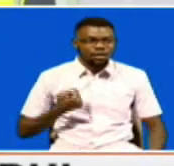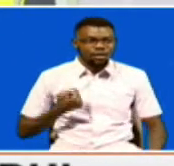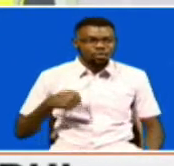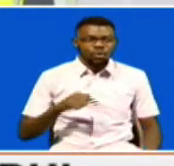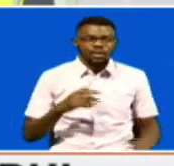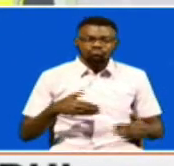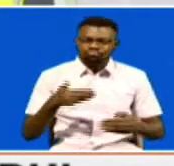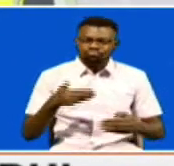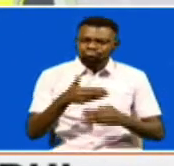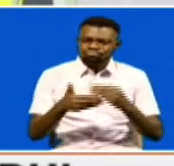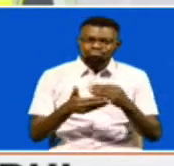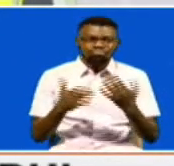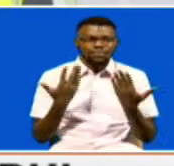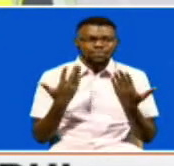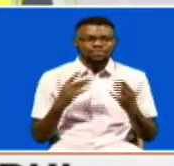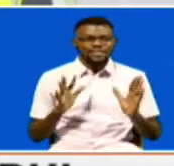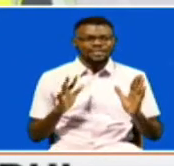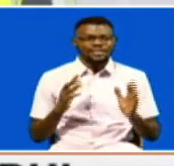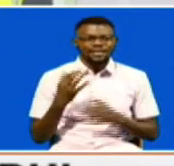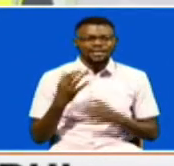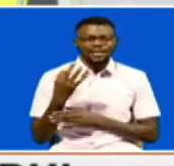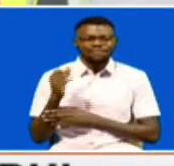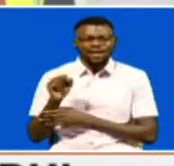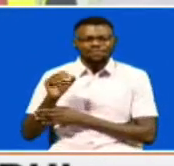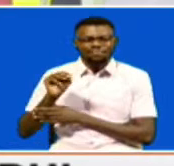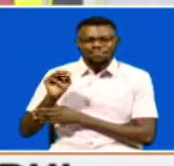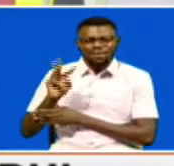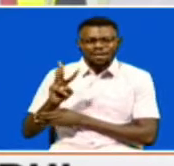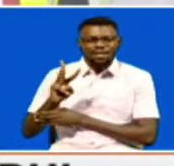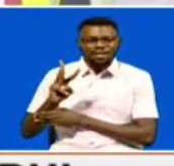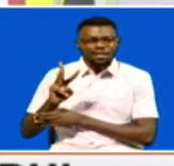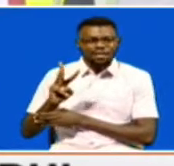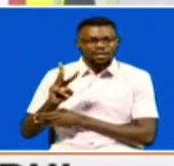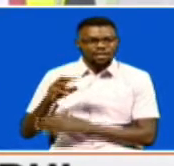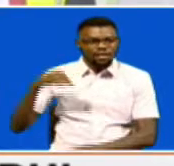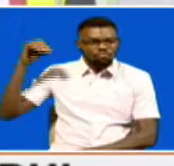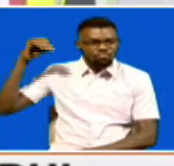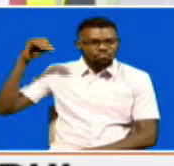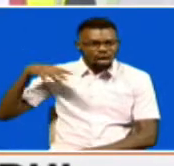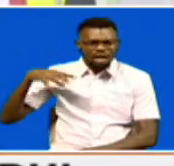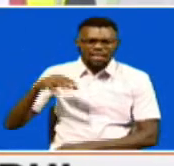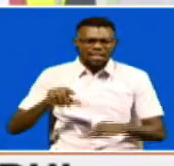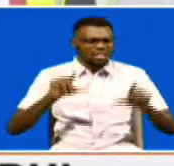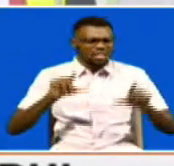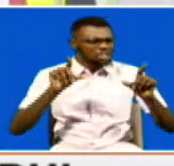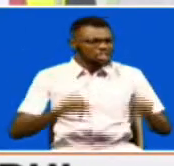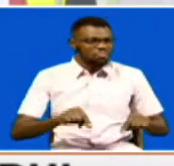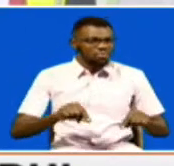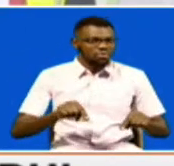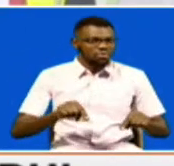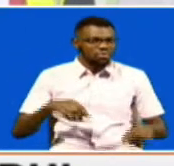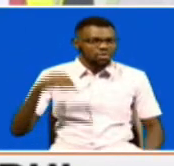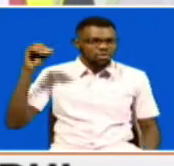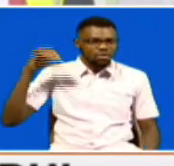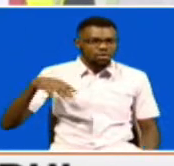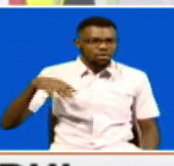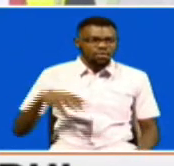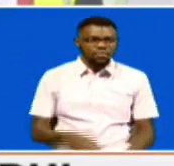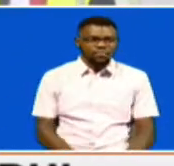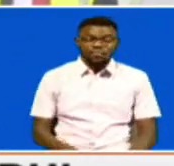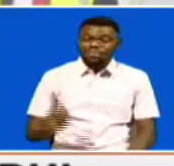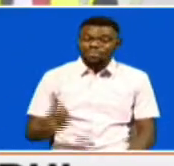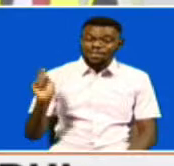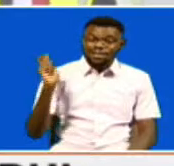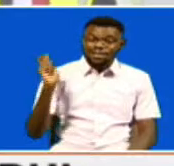the construction of a 35 megawatt geothermal power plant that is the cheapest geothermal tariff